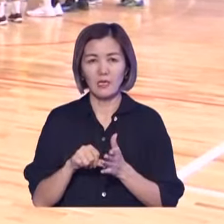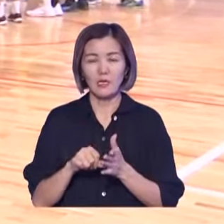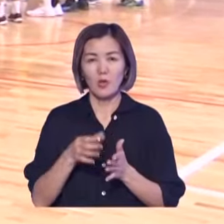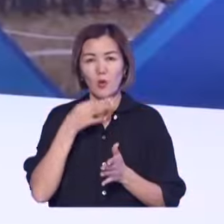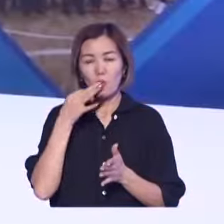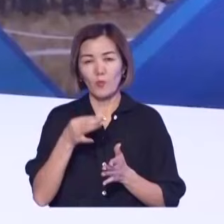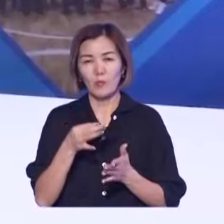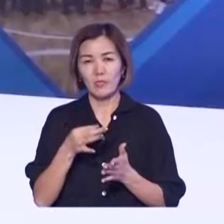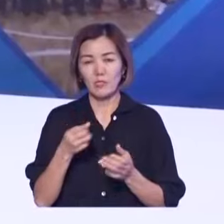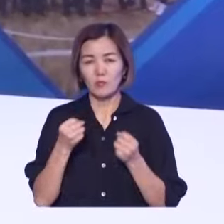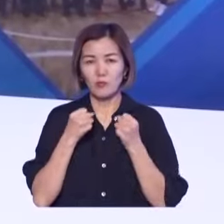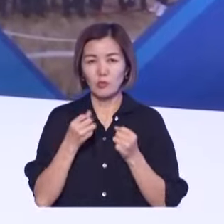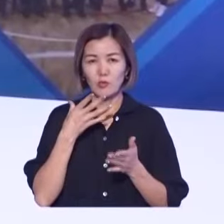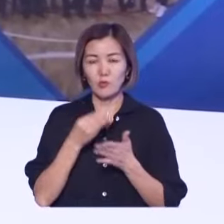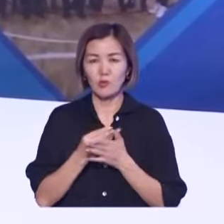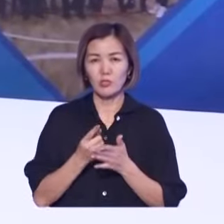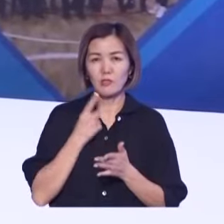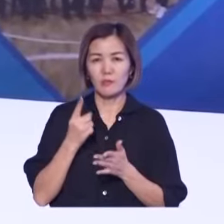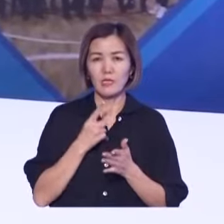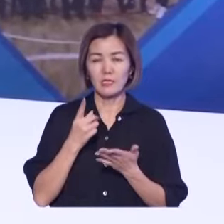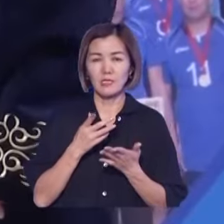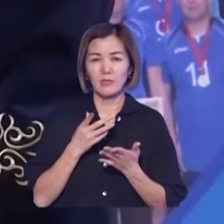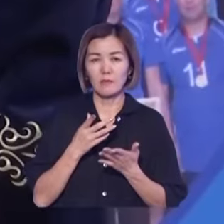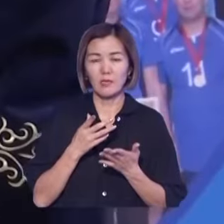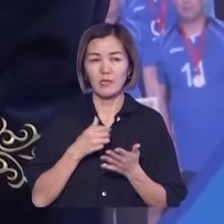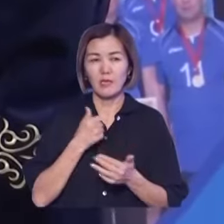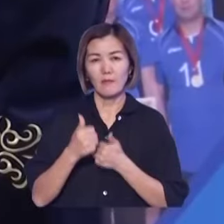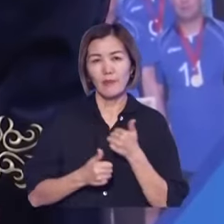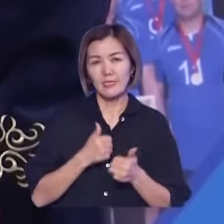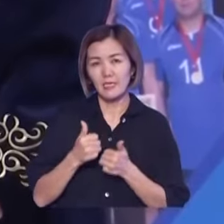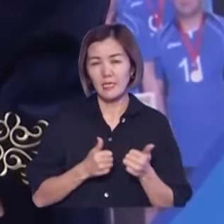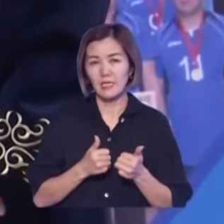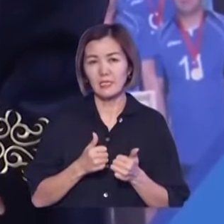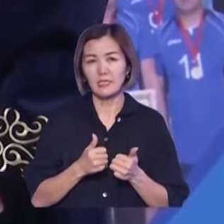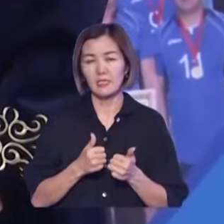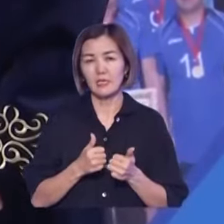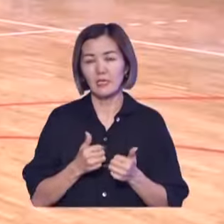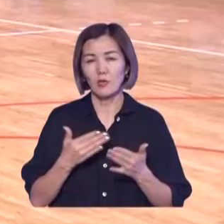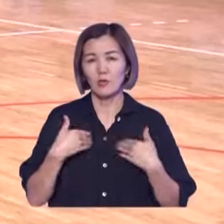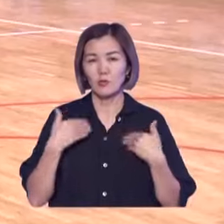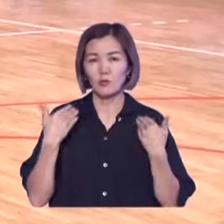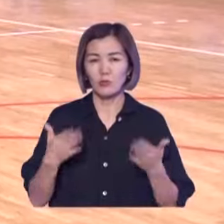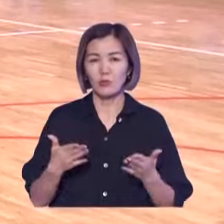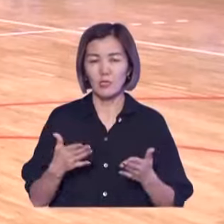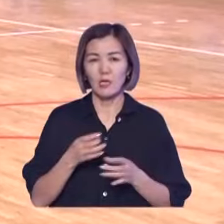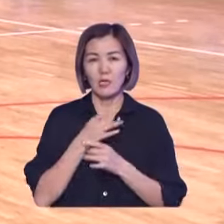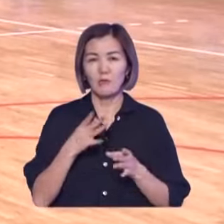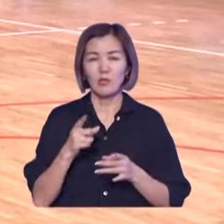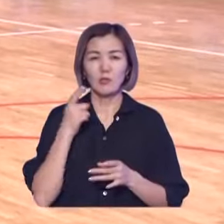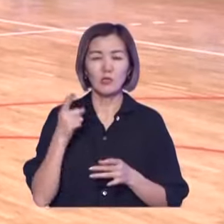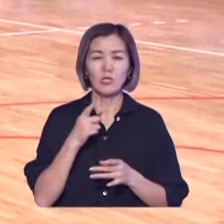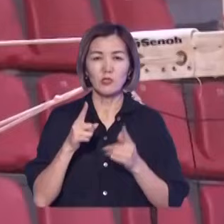ұйымдастырылған, тәжірибелі спортшылар өз шеберліктерін ғана емес, өзара бәсекелестік пен қажымас рухтарын көрсетті. Аясында мерейтой